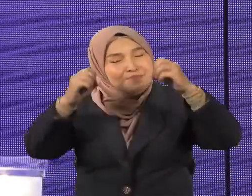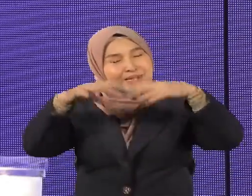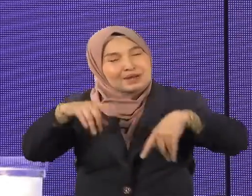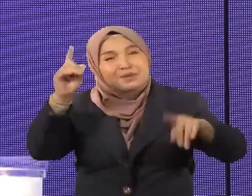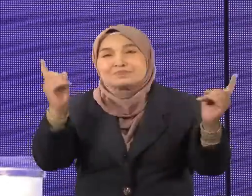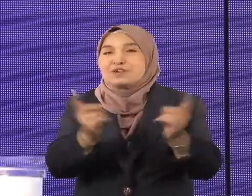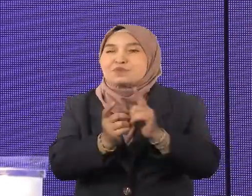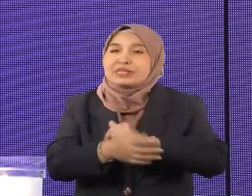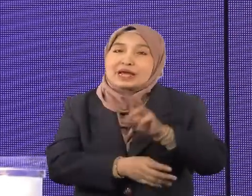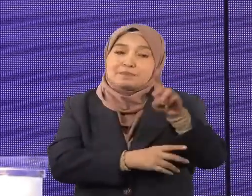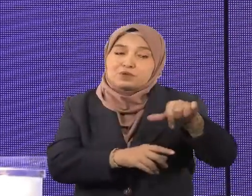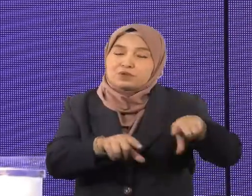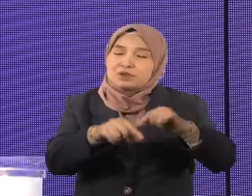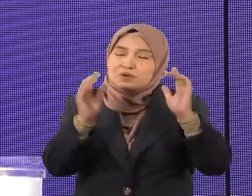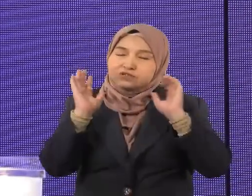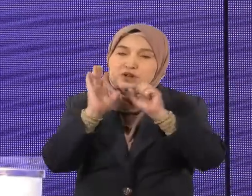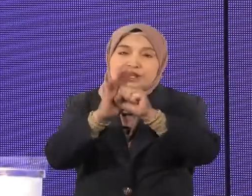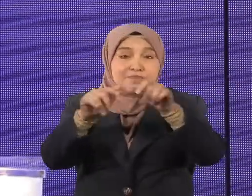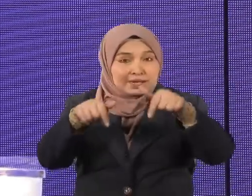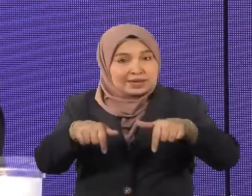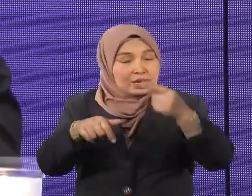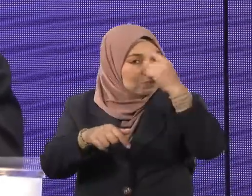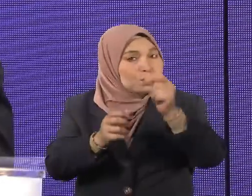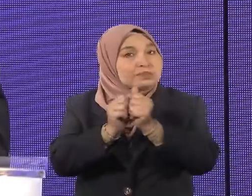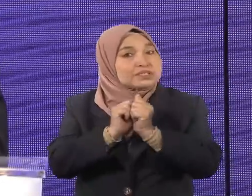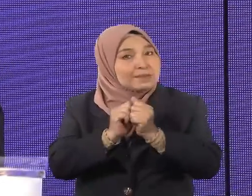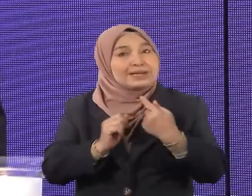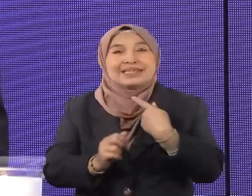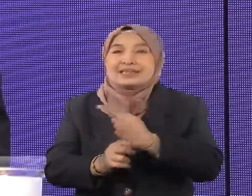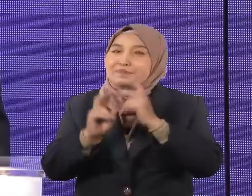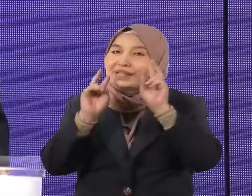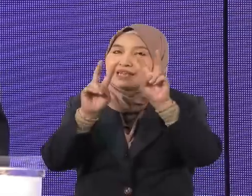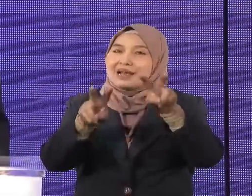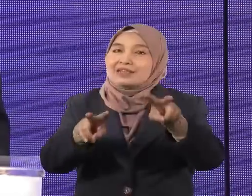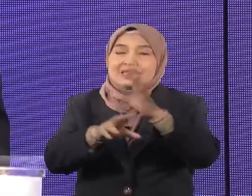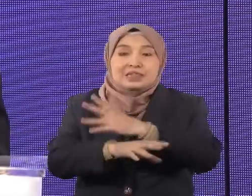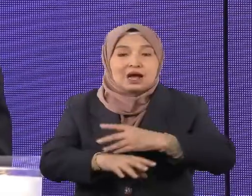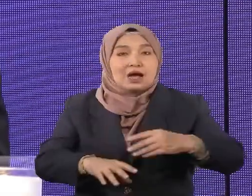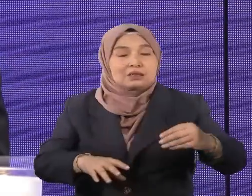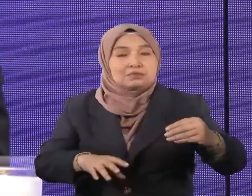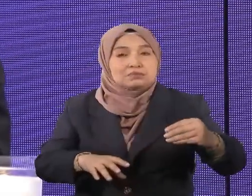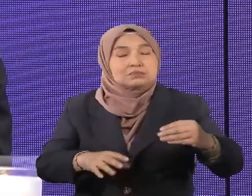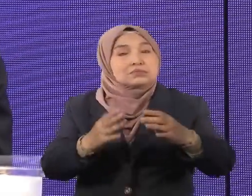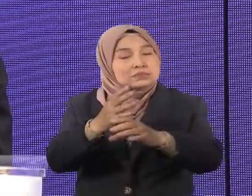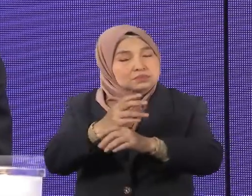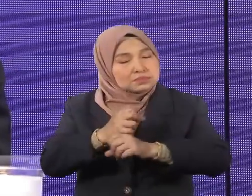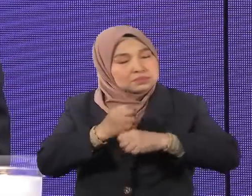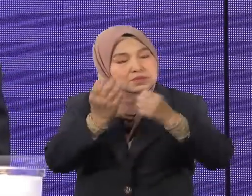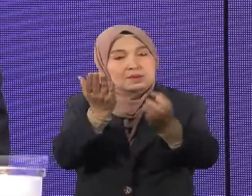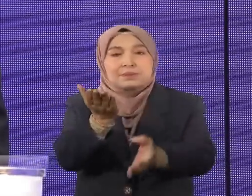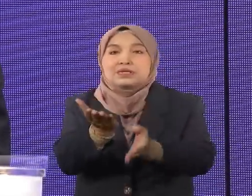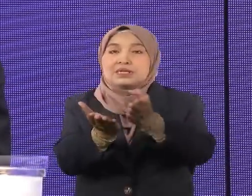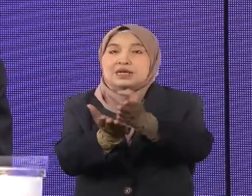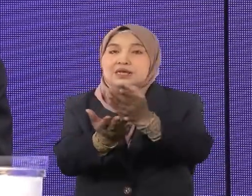My Quran Time, Quran Salat Infak pada hari ini untuk sama-sama kita melihat dan mendapatkan hidayah